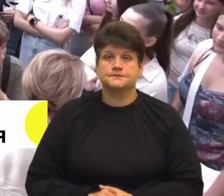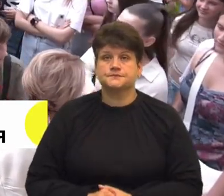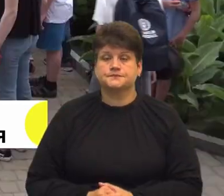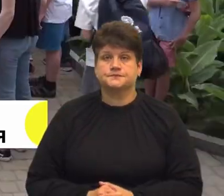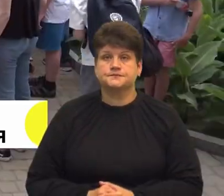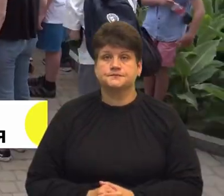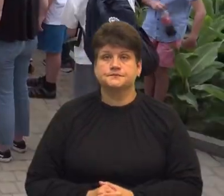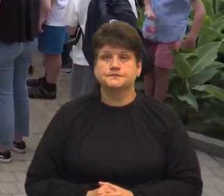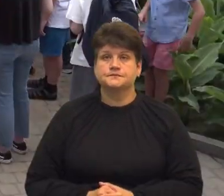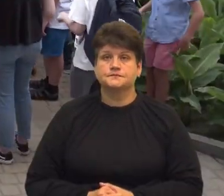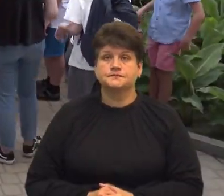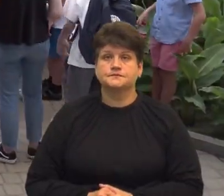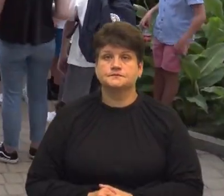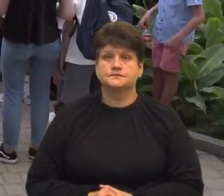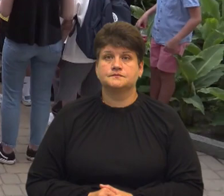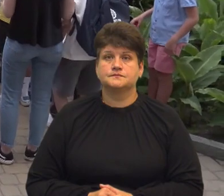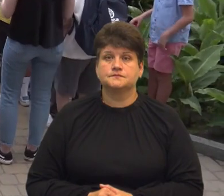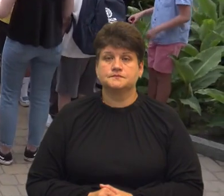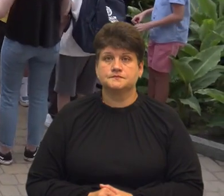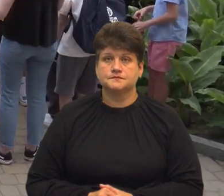Галія ш суспільні новини Тернопіль